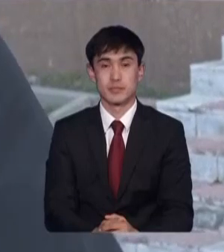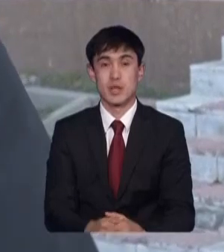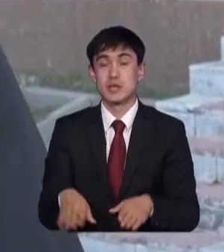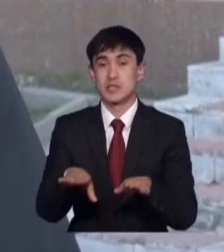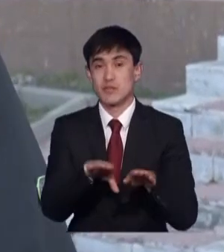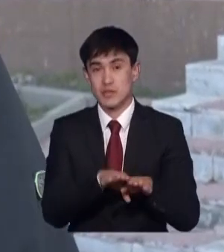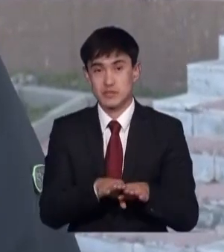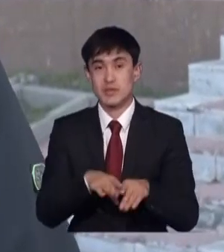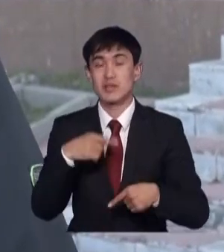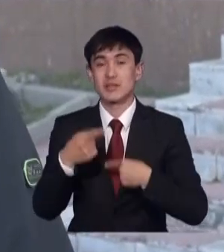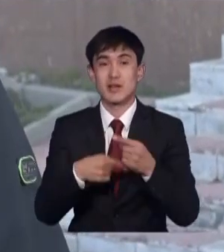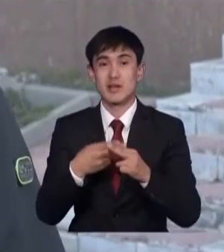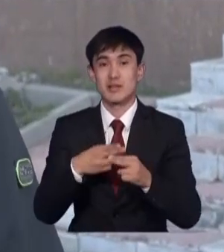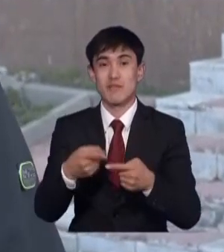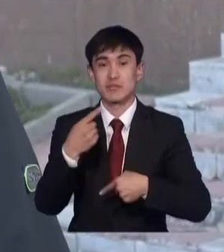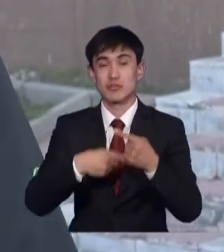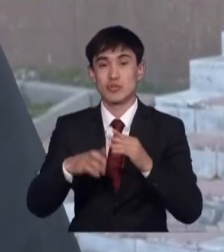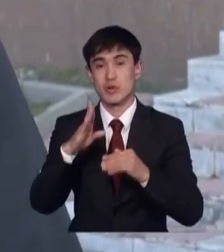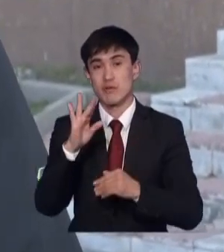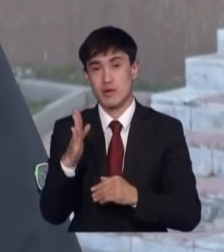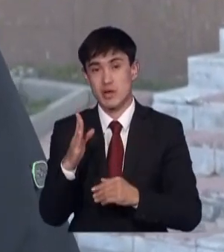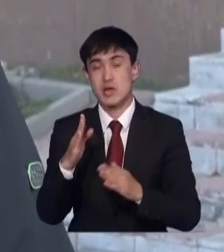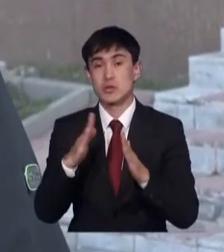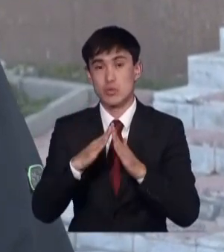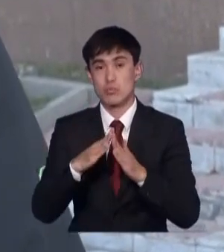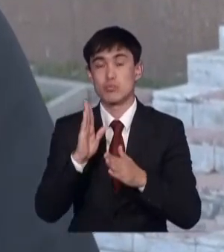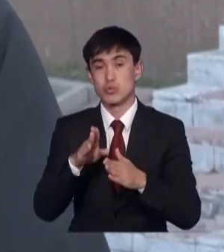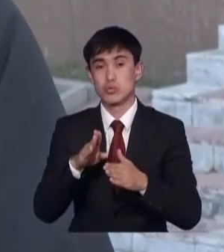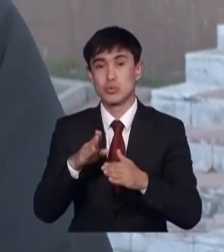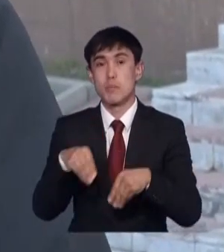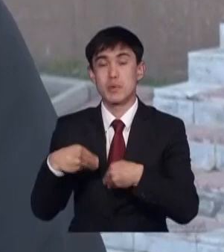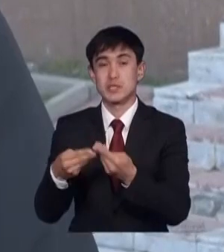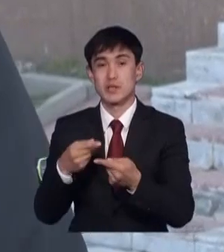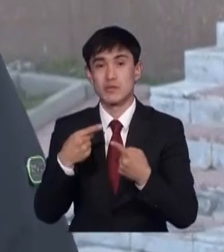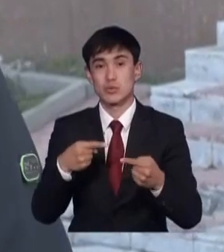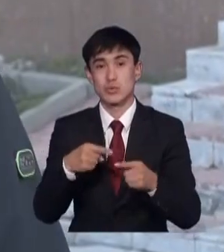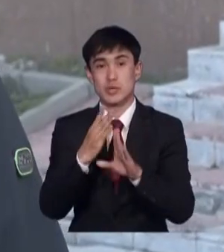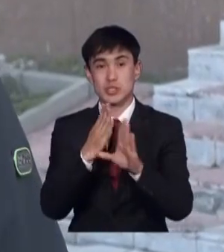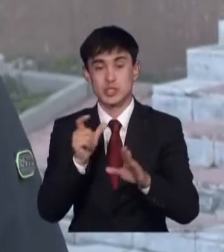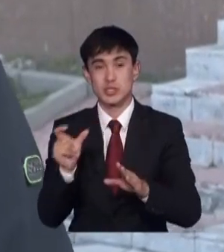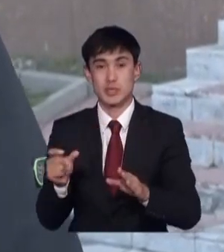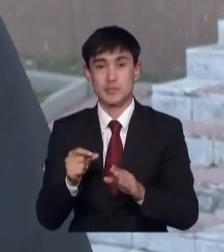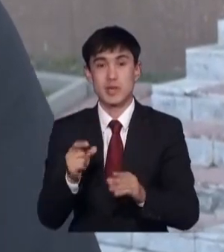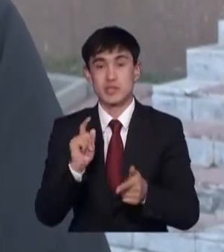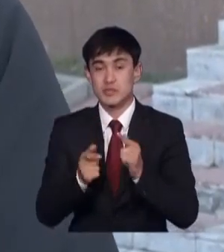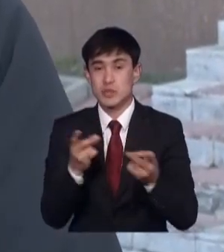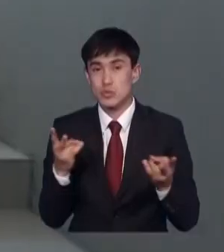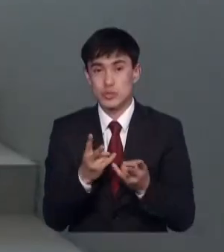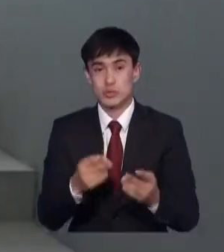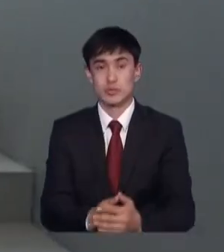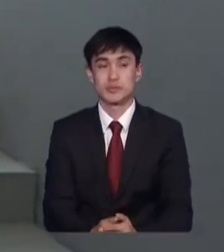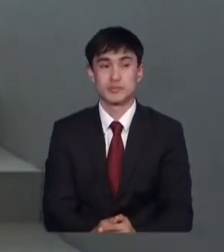соответственно далее эти возвращённые квартиры жильё Также будут предоставлены очередникам которые действительно